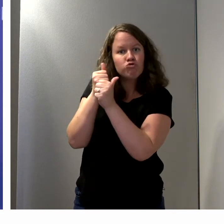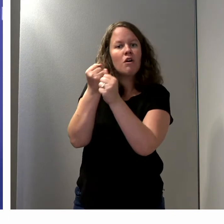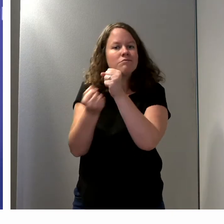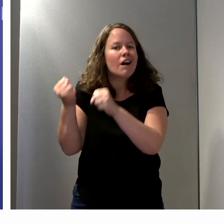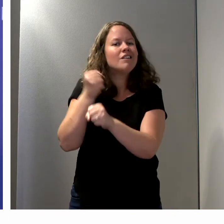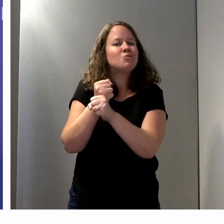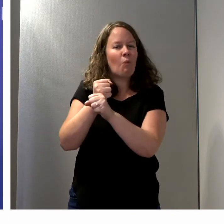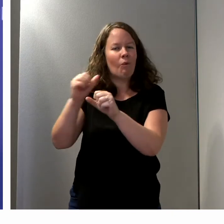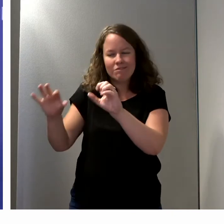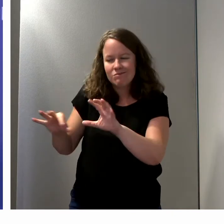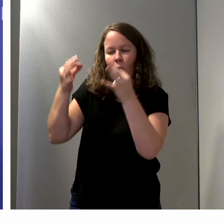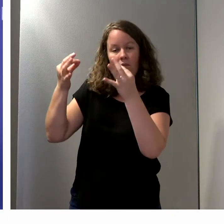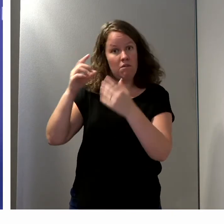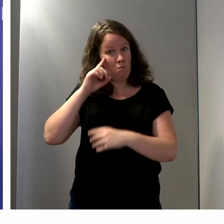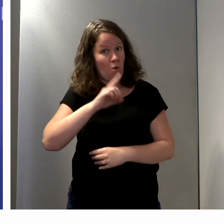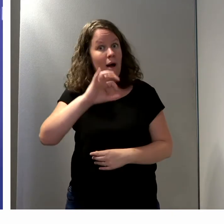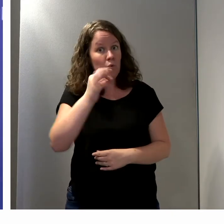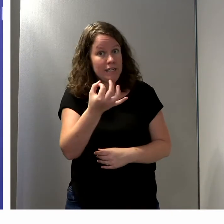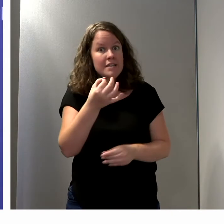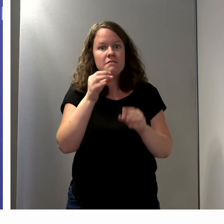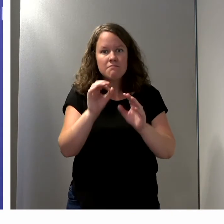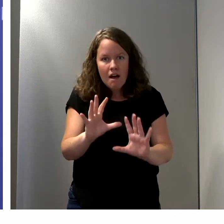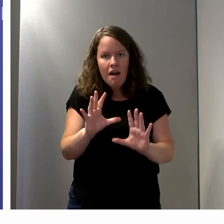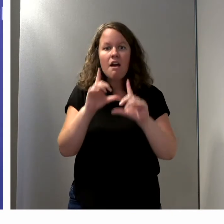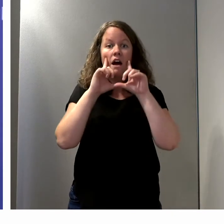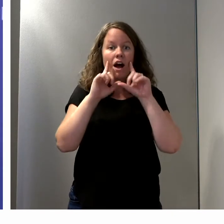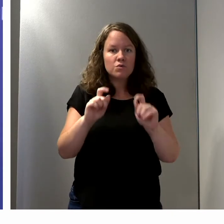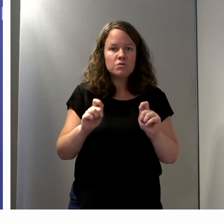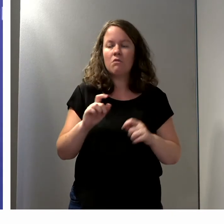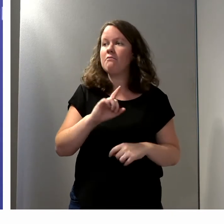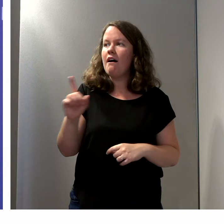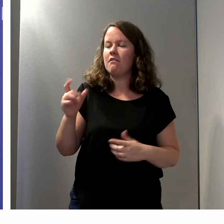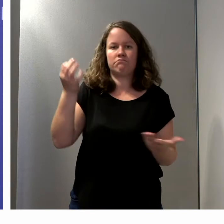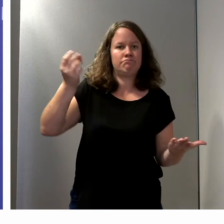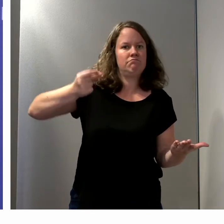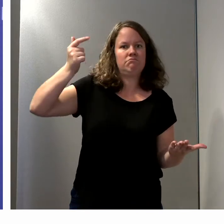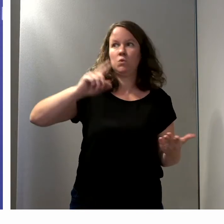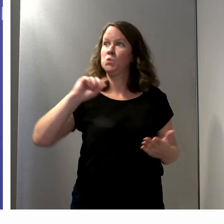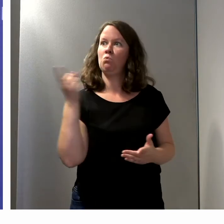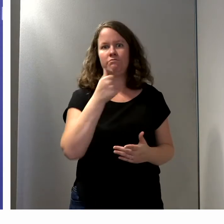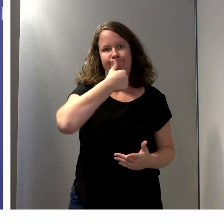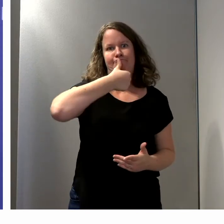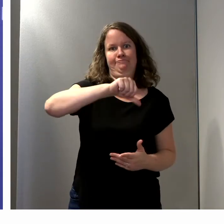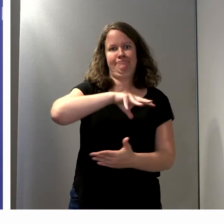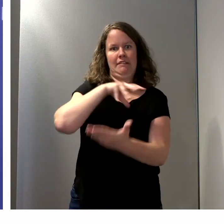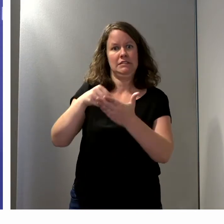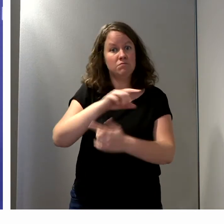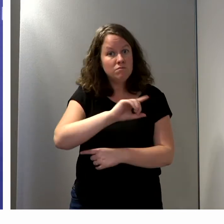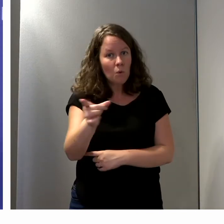lorsqu'on développe un service, d'avoir donc des experts qui vont aller parler à tout un volet d'usagers, de citoyens